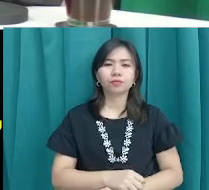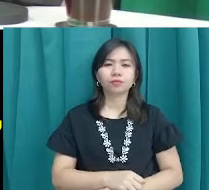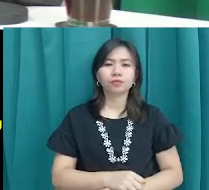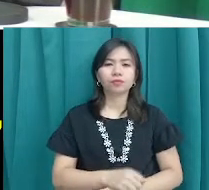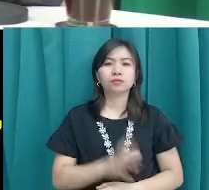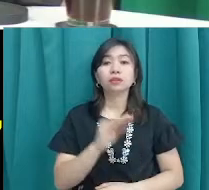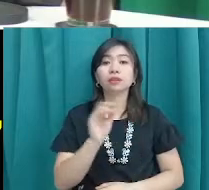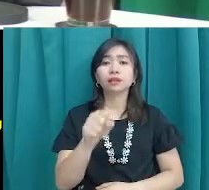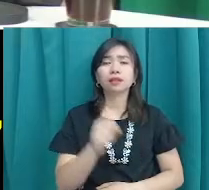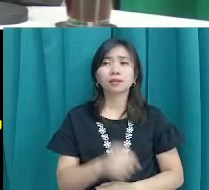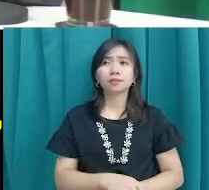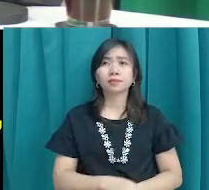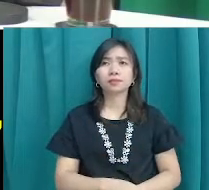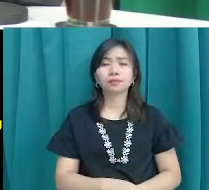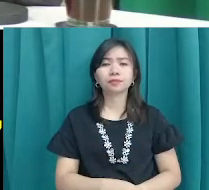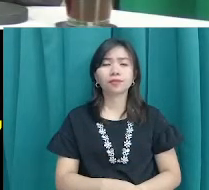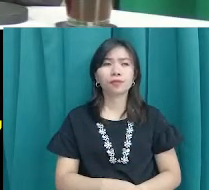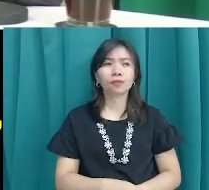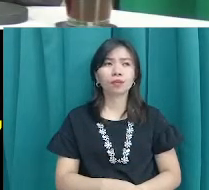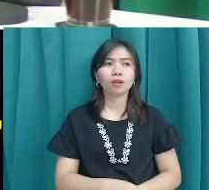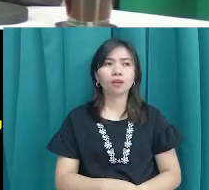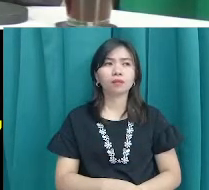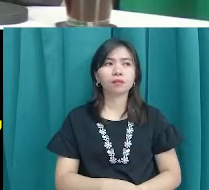talaga kumbagang